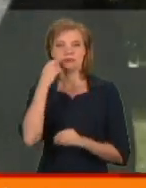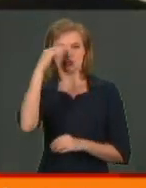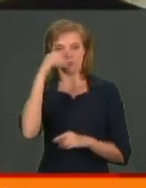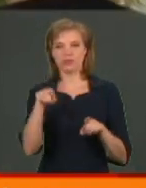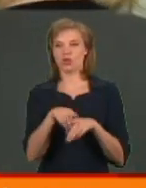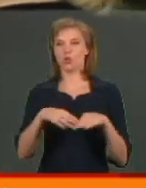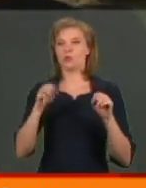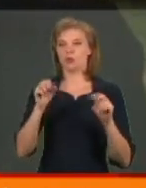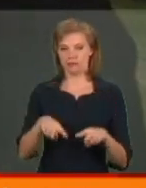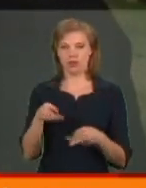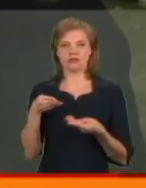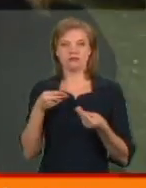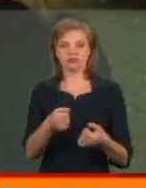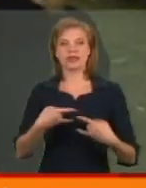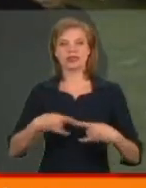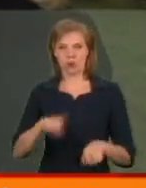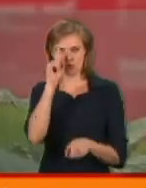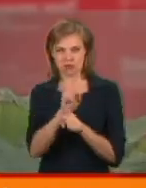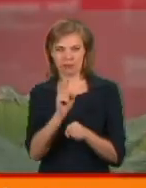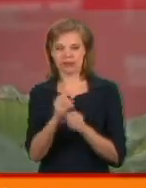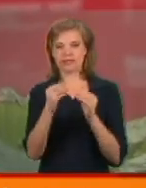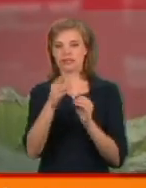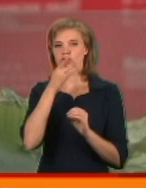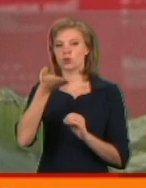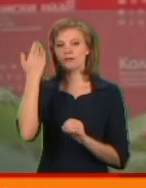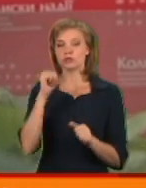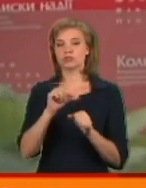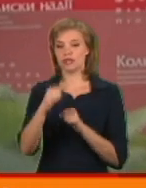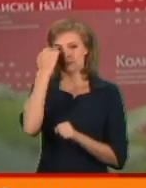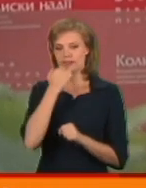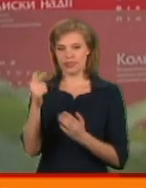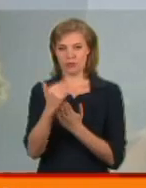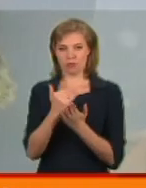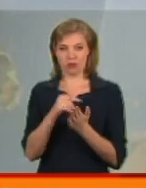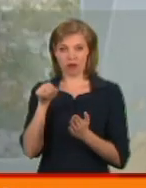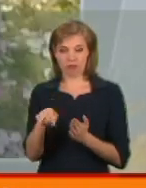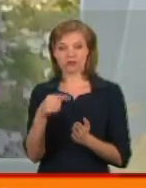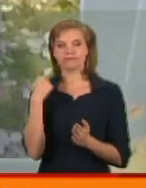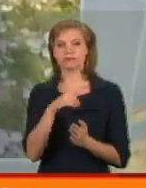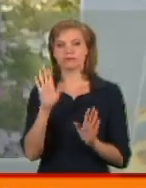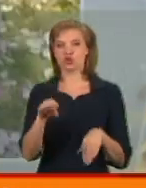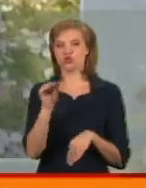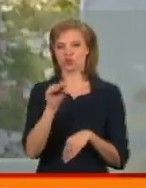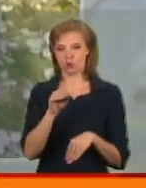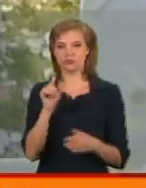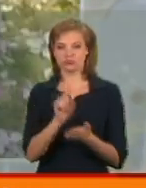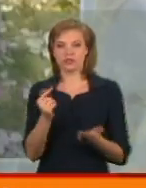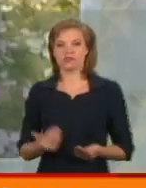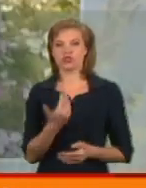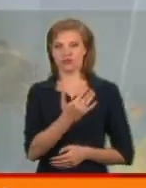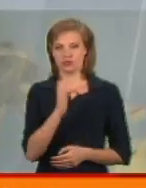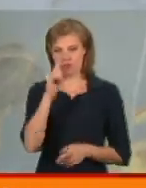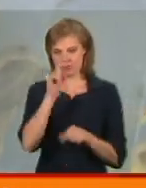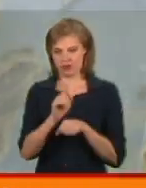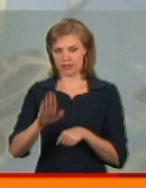таку професію його надихнуло народження брата. 10 років тому саме завдяки програмі «Колиски надії» на Житомирщині вижив його братик